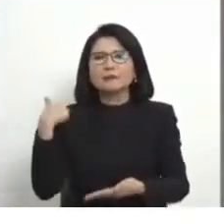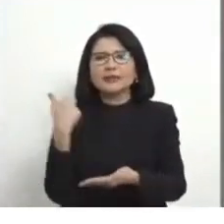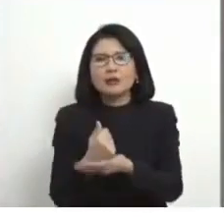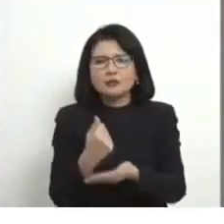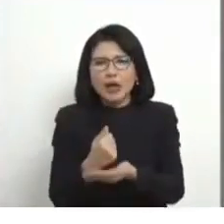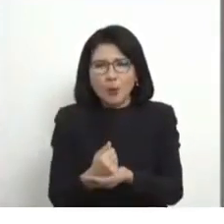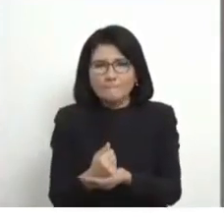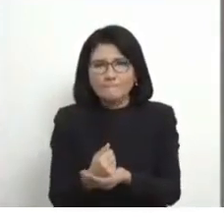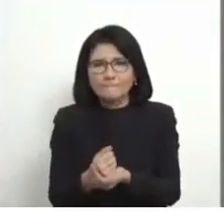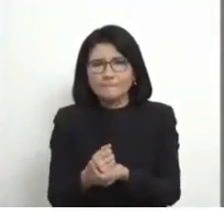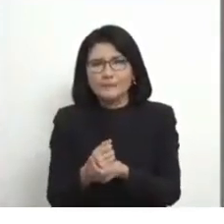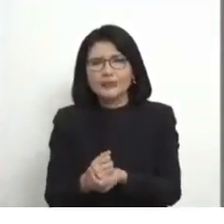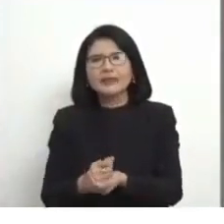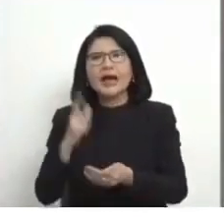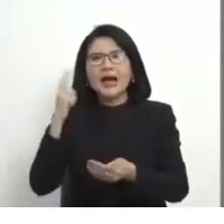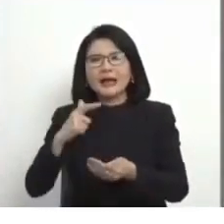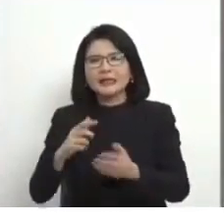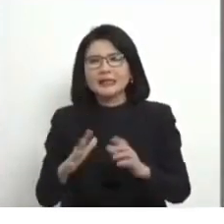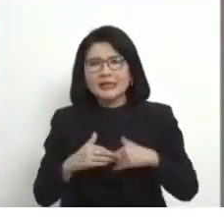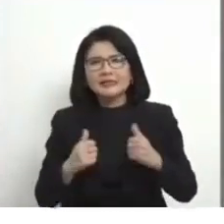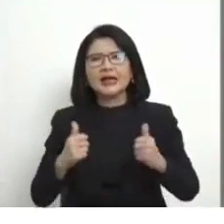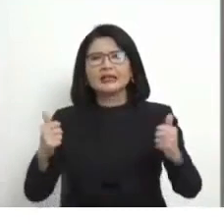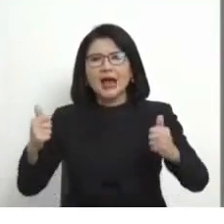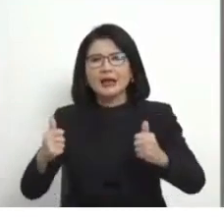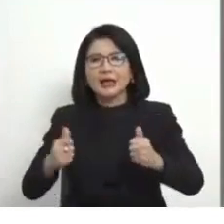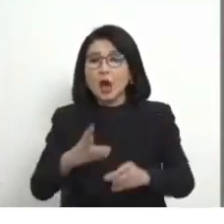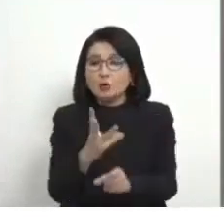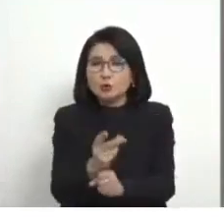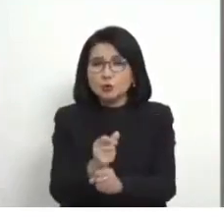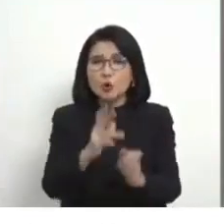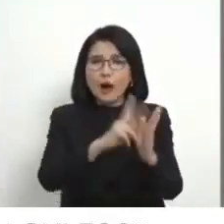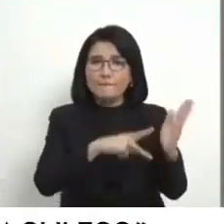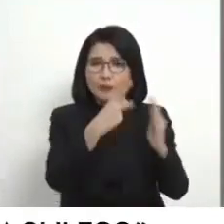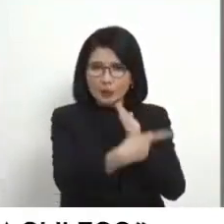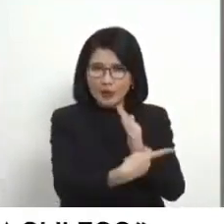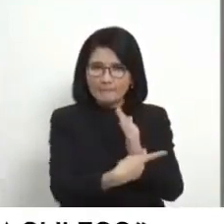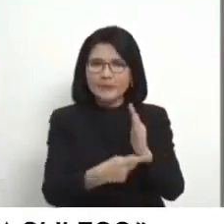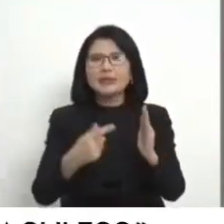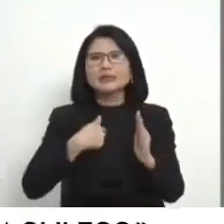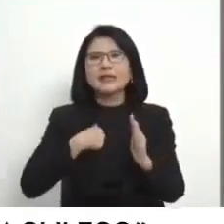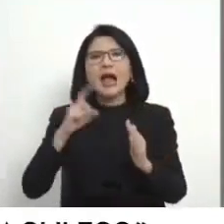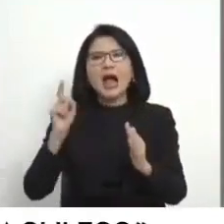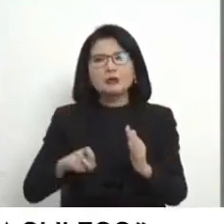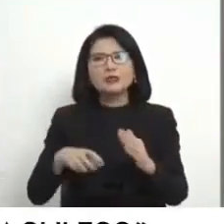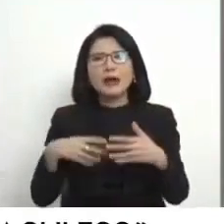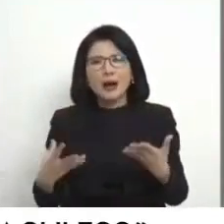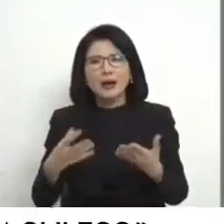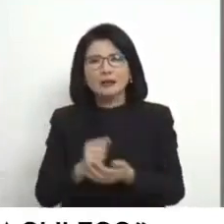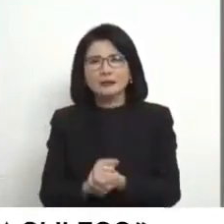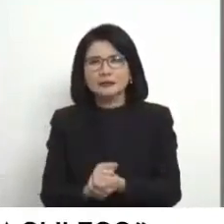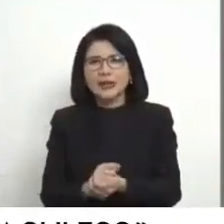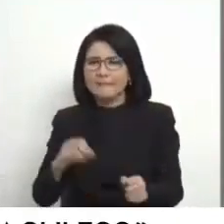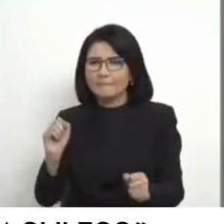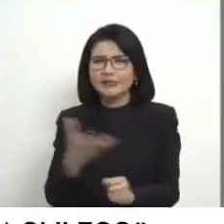jawab atas kesejahteraan pendidiknya jadi program yang menurut saya harus dikerjakan kita akan rencana kerjakan adalah